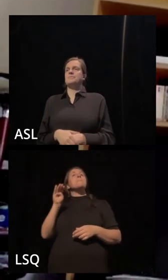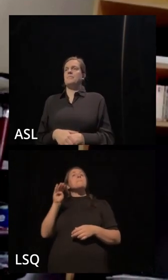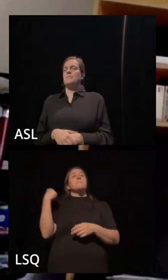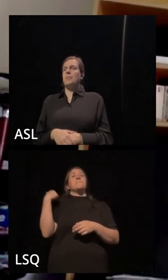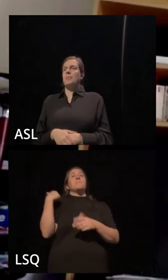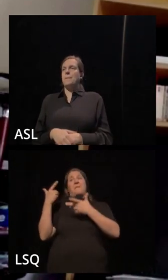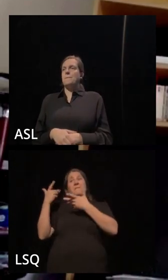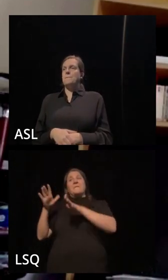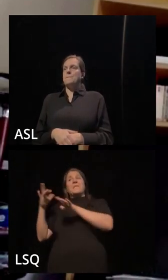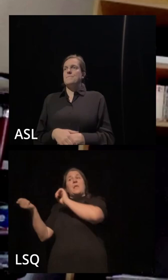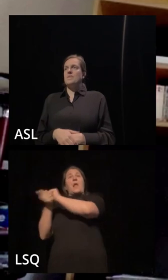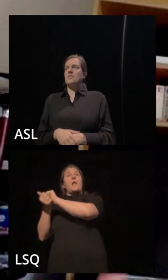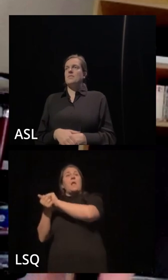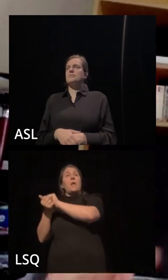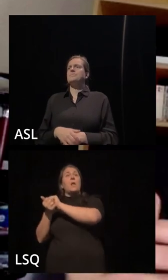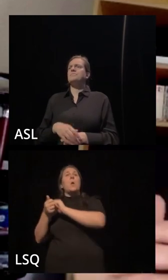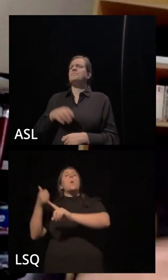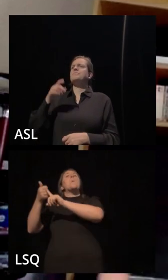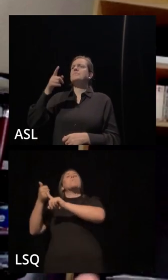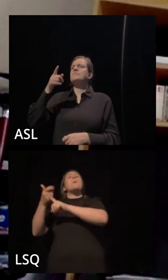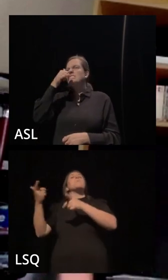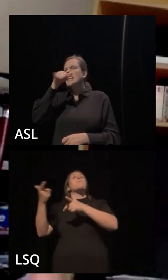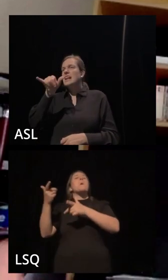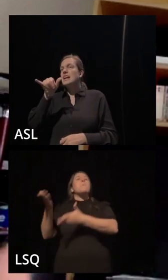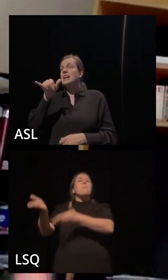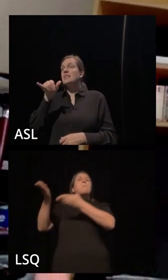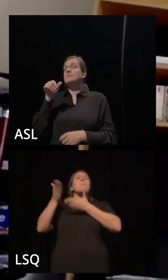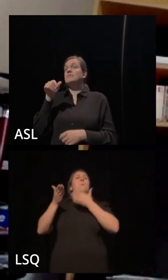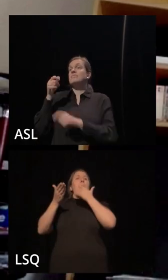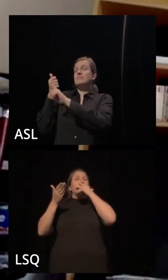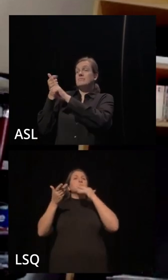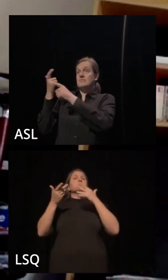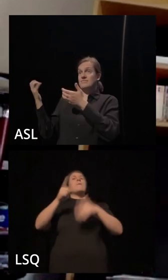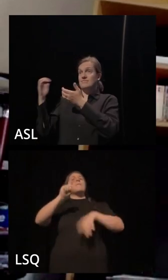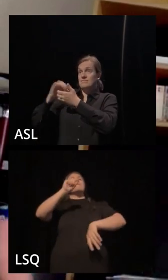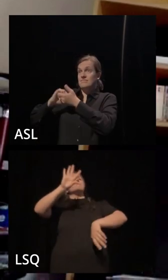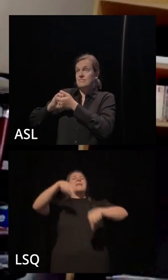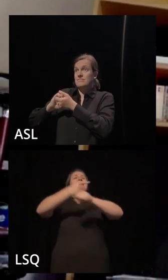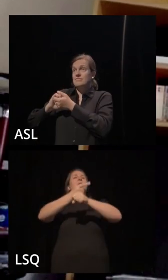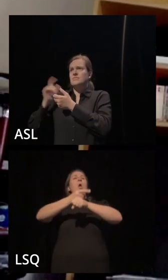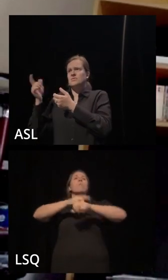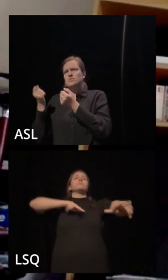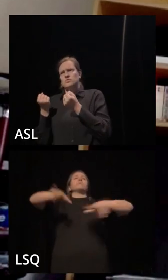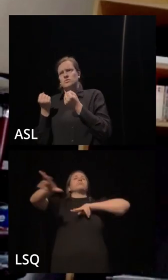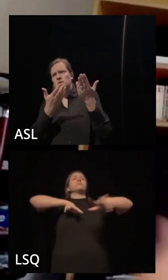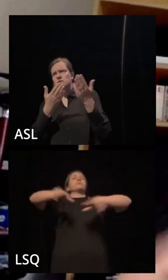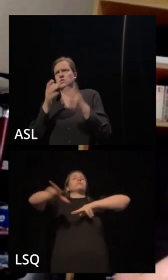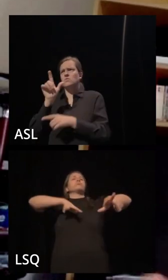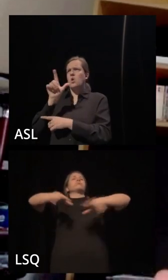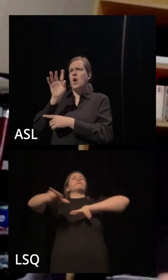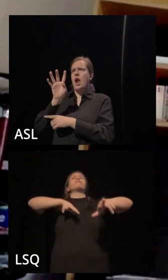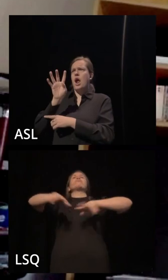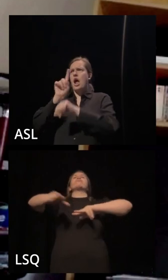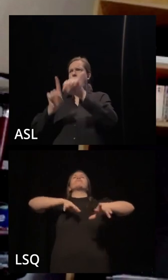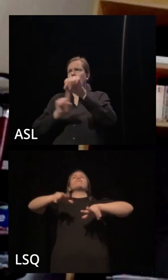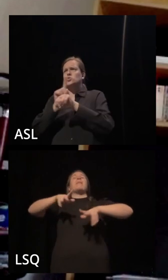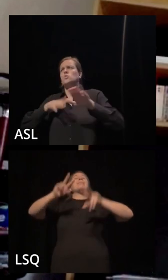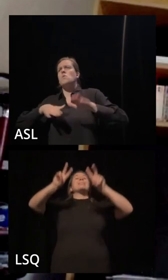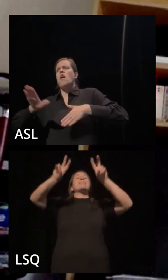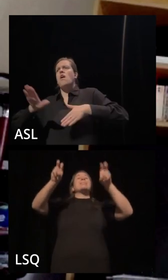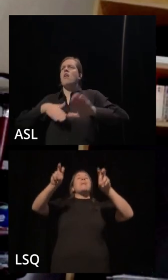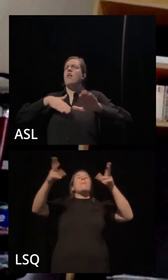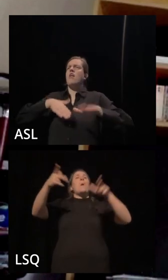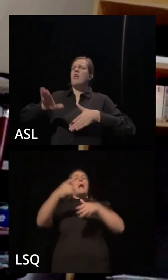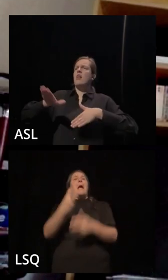jour inondable et donc une randonnée sur 24 heures sur le thème du risque inondation. Donc, voyez